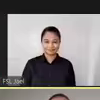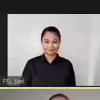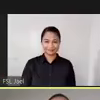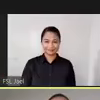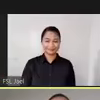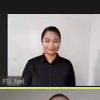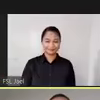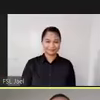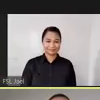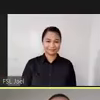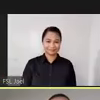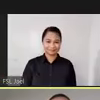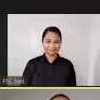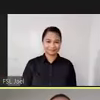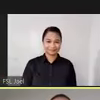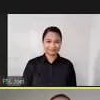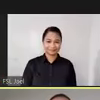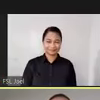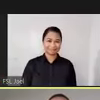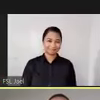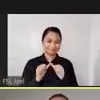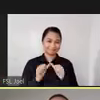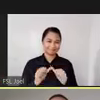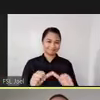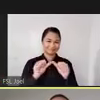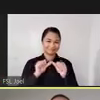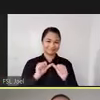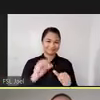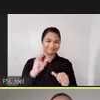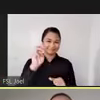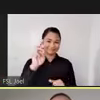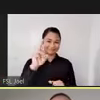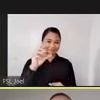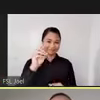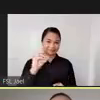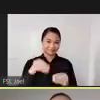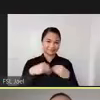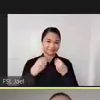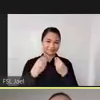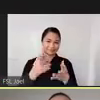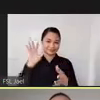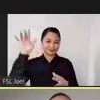kung magtutulungan tayo, may liwanag ang bagong bukas.